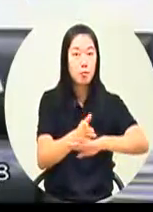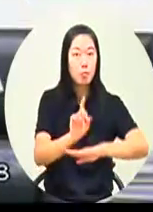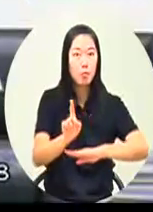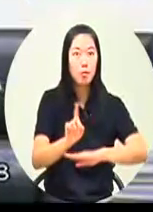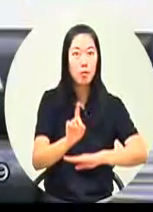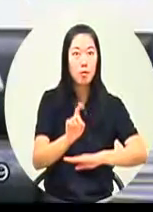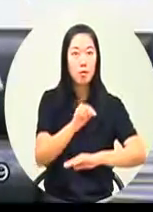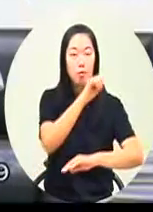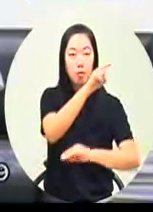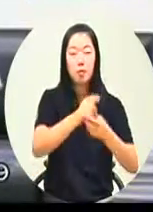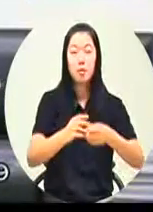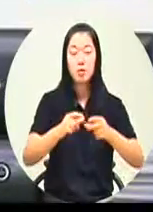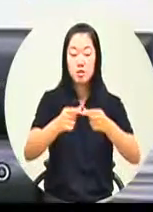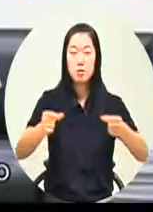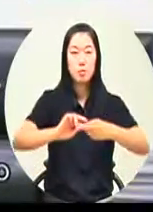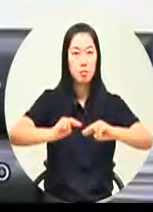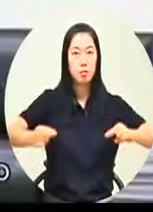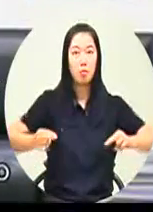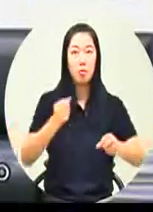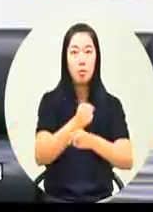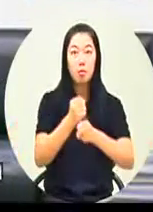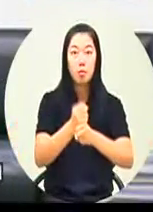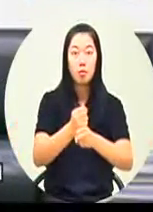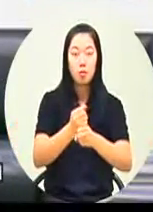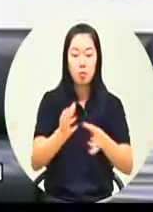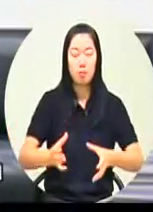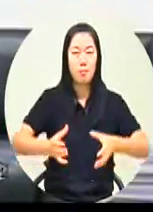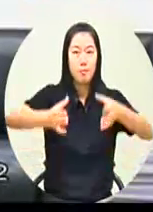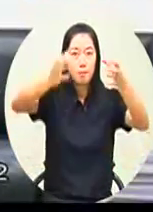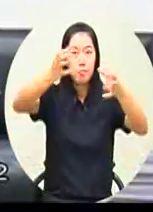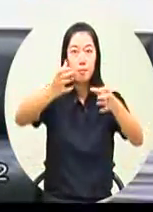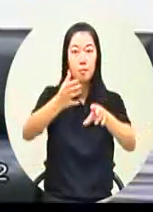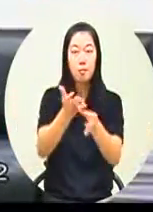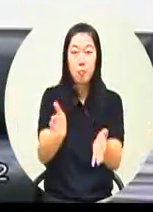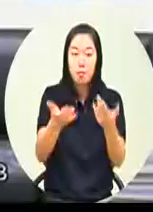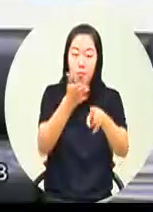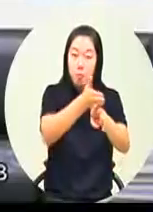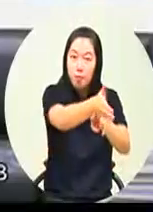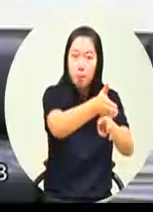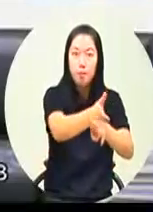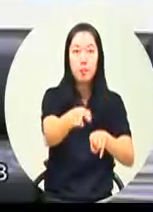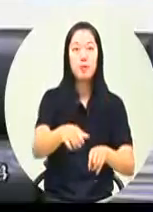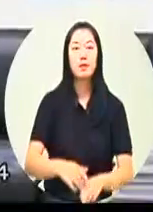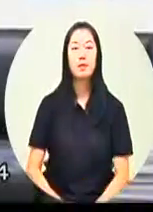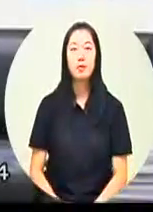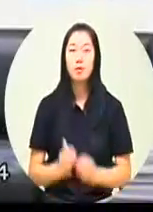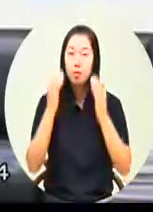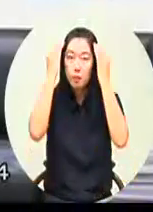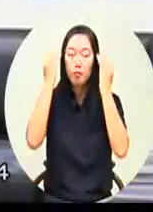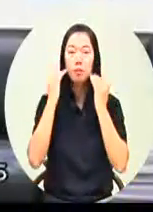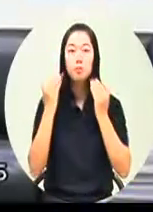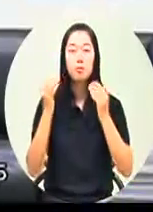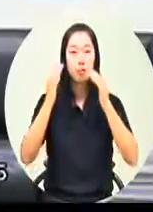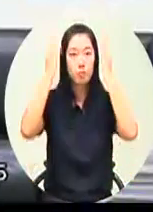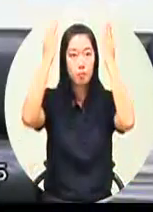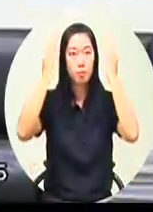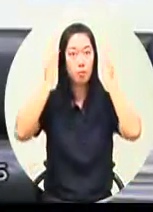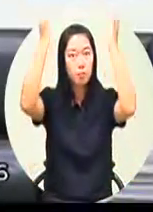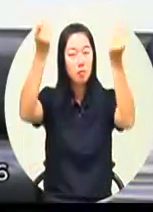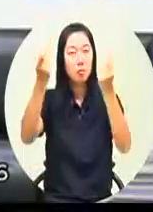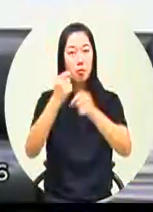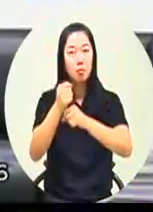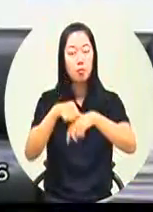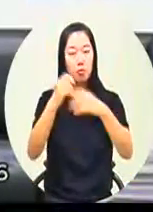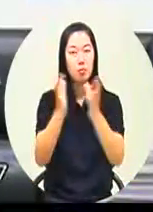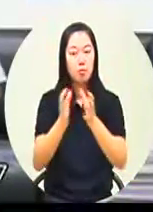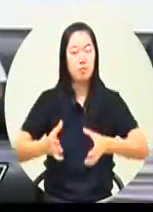做高架的，吉隆坡呢也是那个摩托车很多的城市，所以它7条轻轨全部都做高架，没有